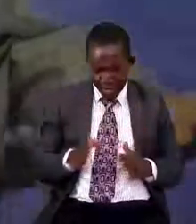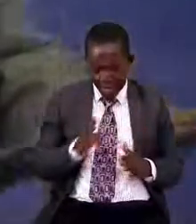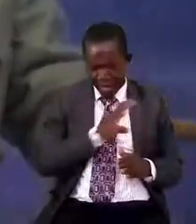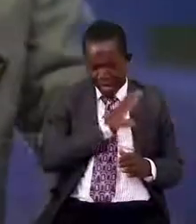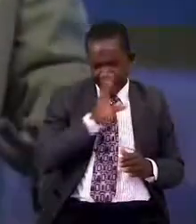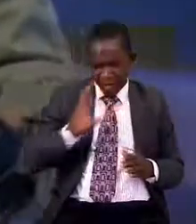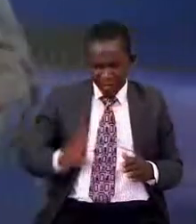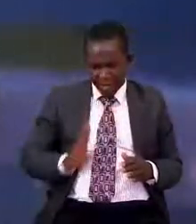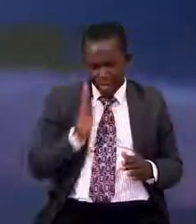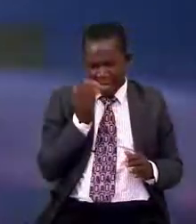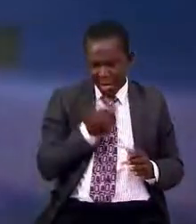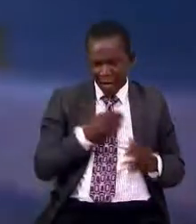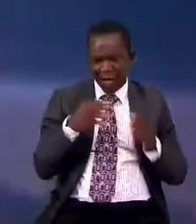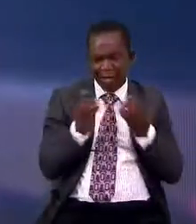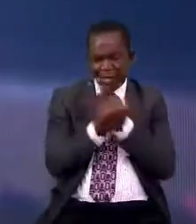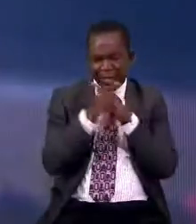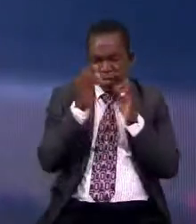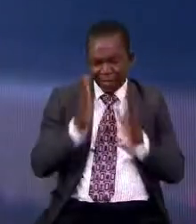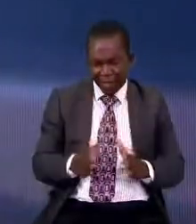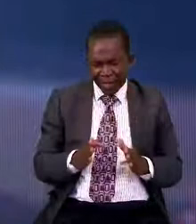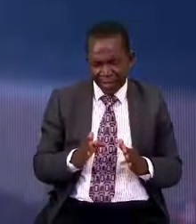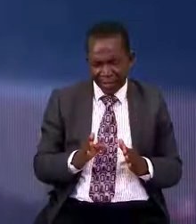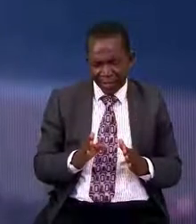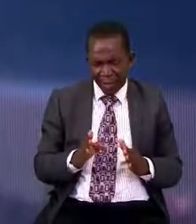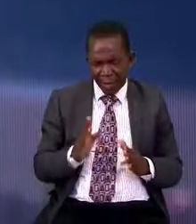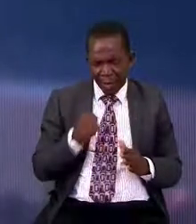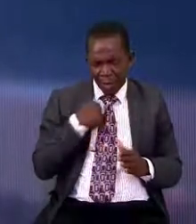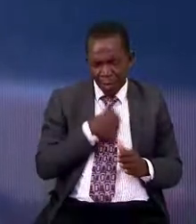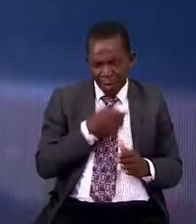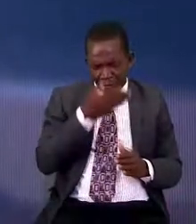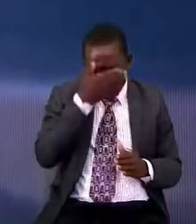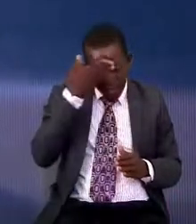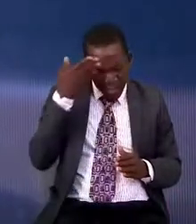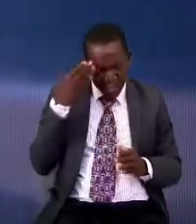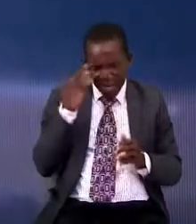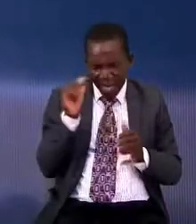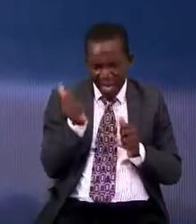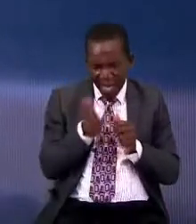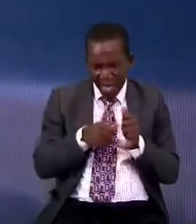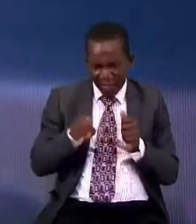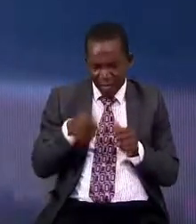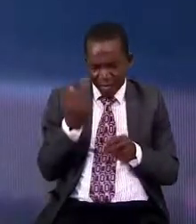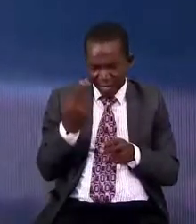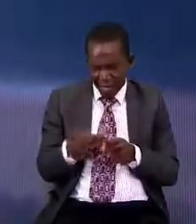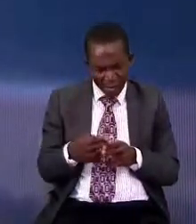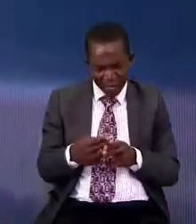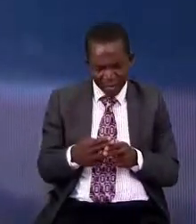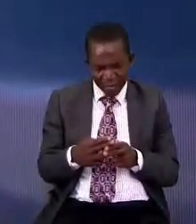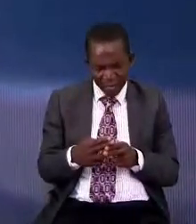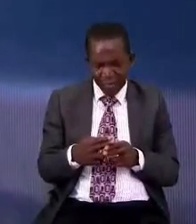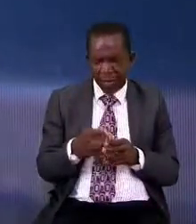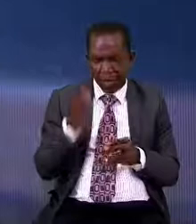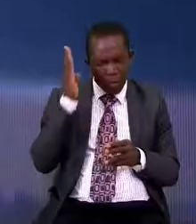Nous oublions tout autre nom. Tout autre nom va venir sous le